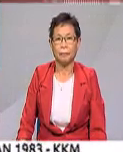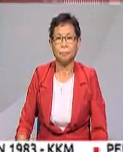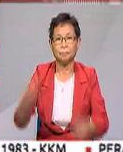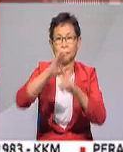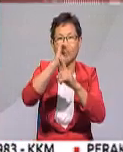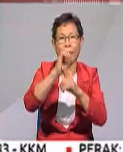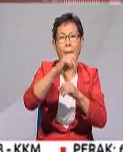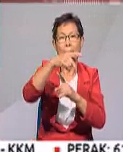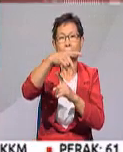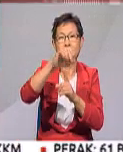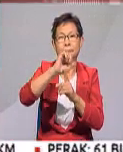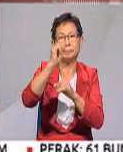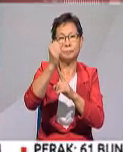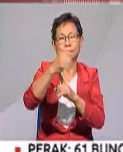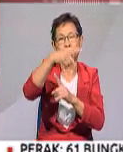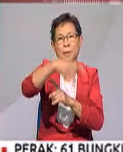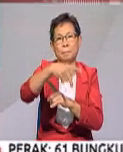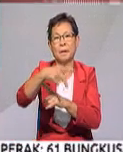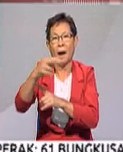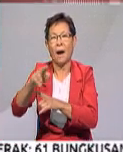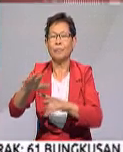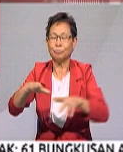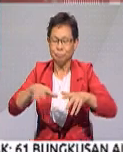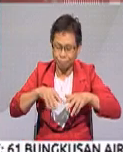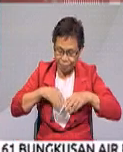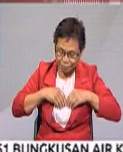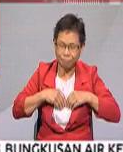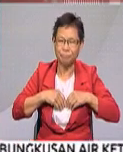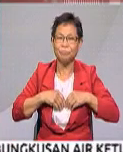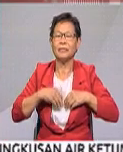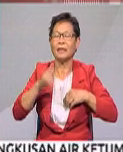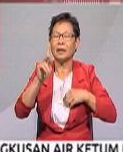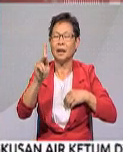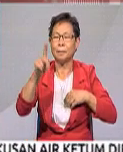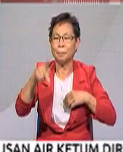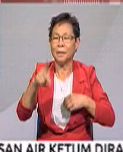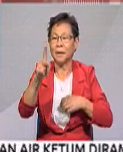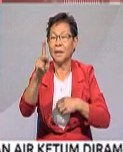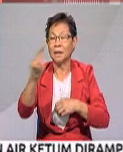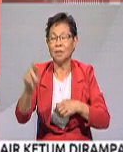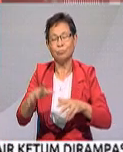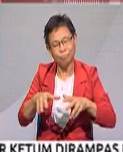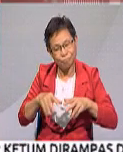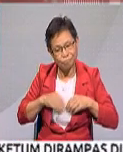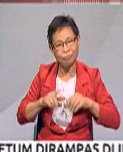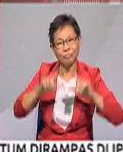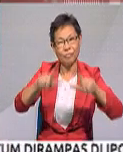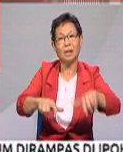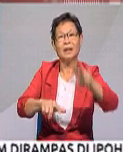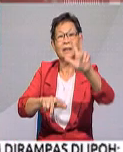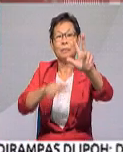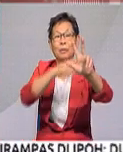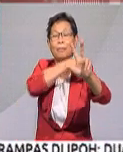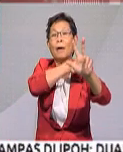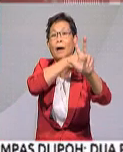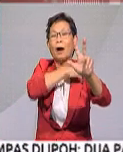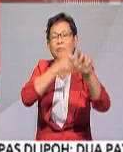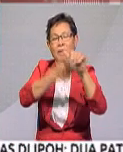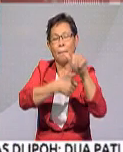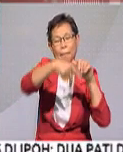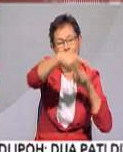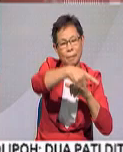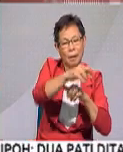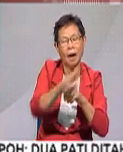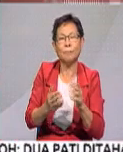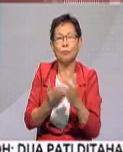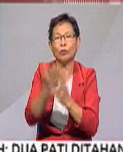Persatuan Penduduk Program Perumahan Rakyat PPR menyambut baik usaha Kementerian Perumahan dan Kerajaan Tempatan menempatkan 3 pegawai di setiap PPR